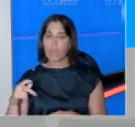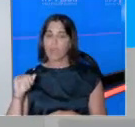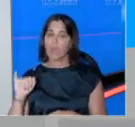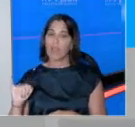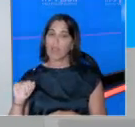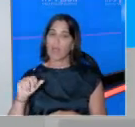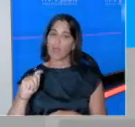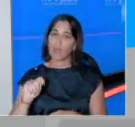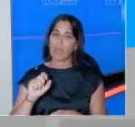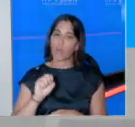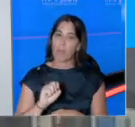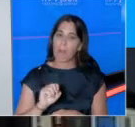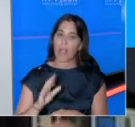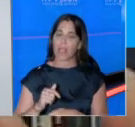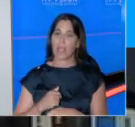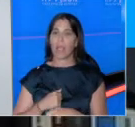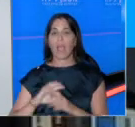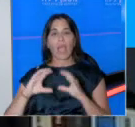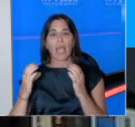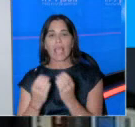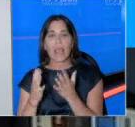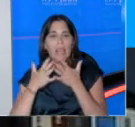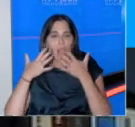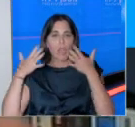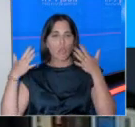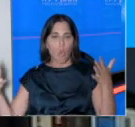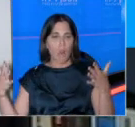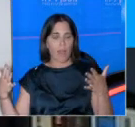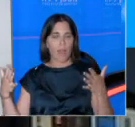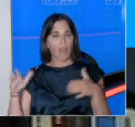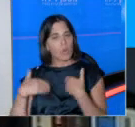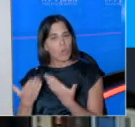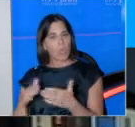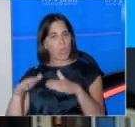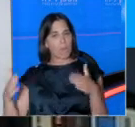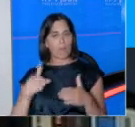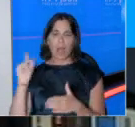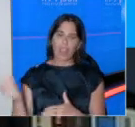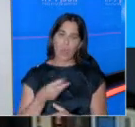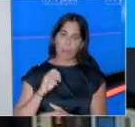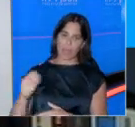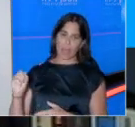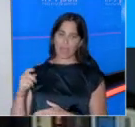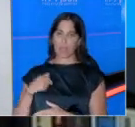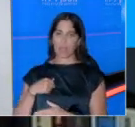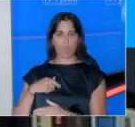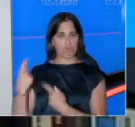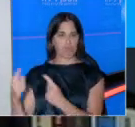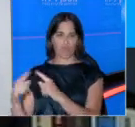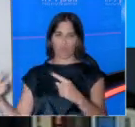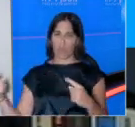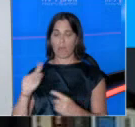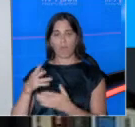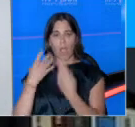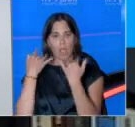סלימאן, באמת כנס גדול, נותן במה לכל המזרחנים באשר הם, וכמובן הקהל מוזמן,